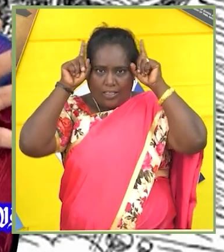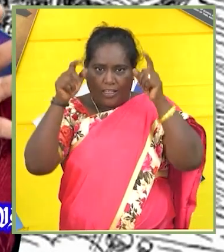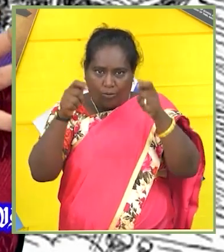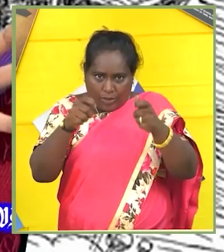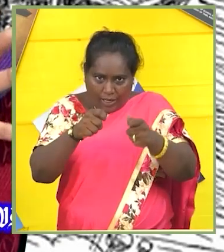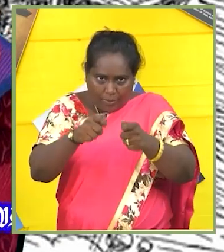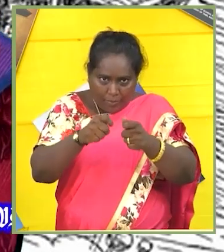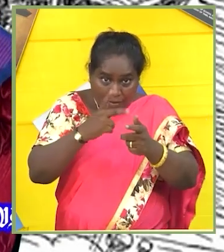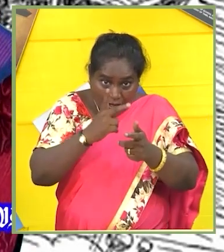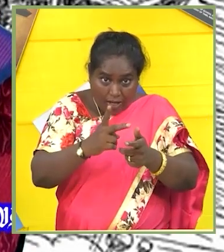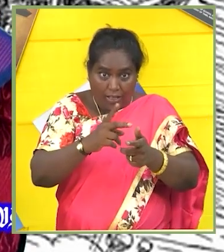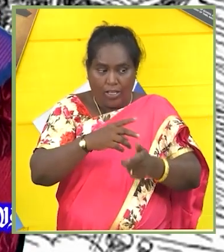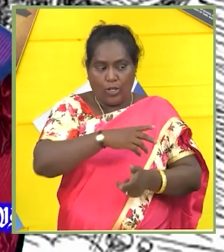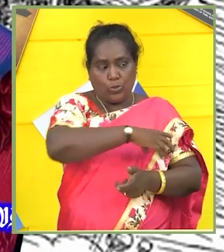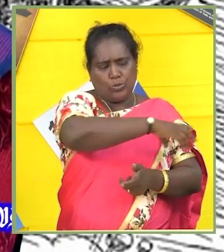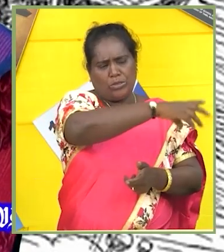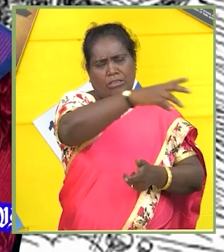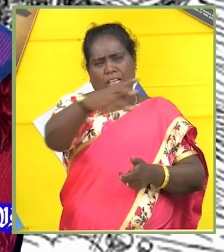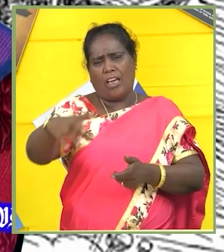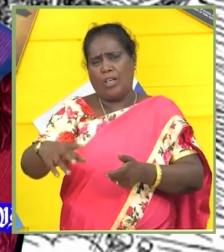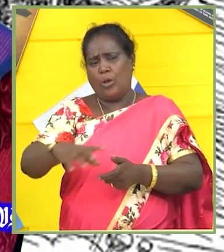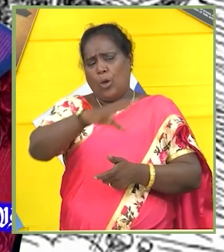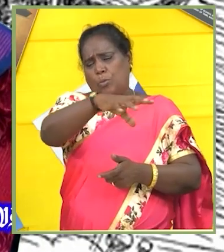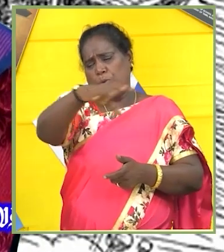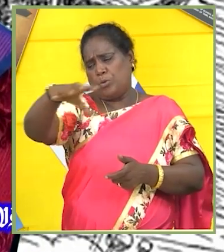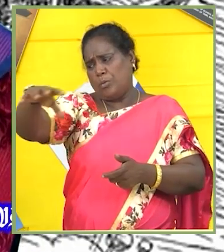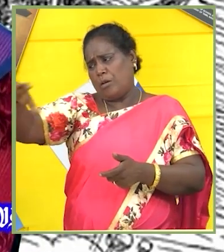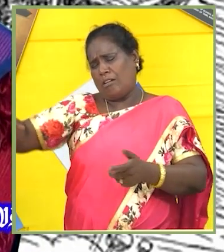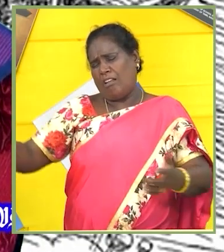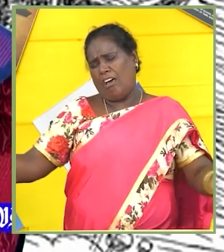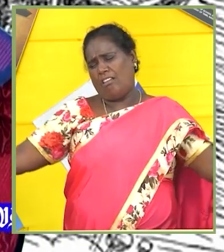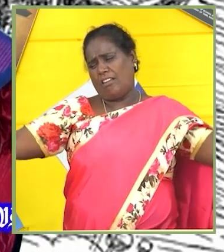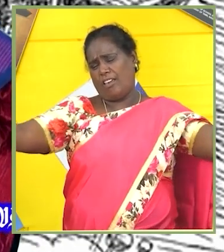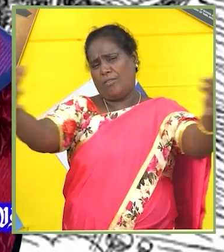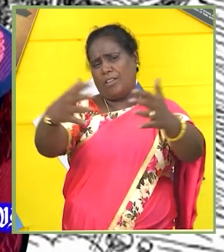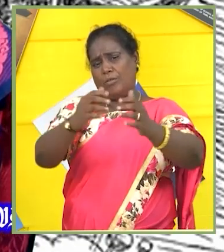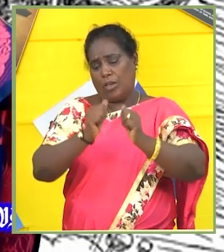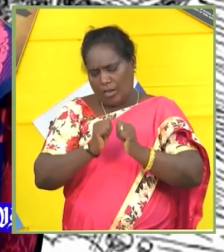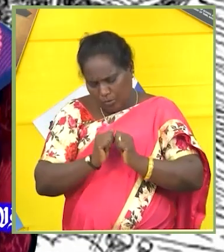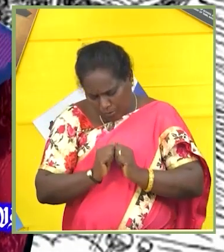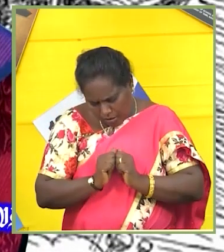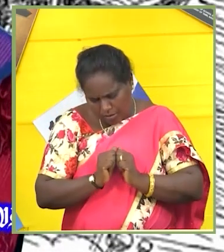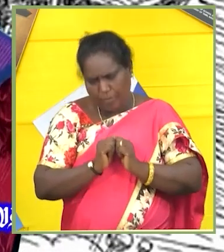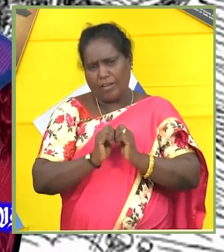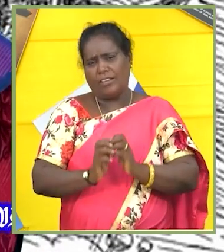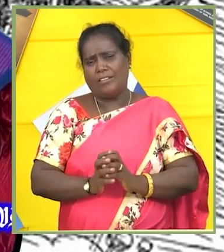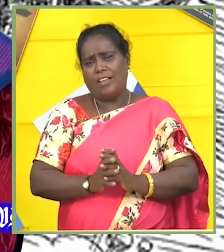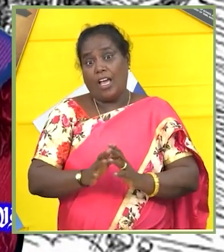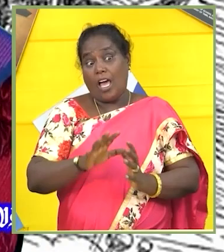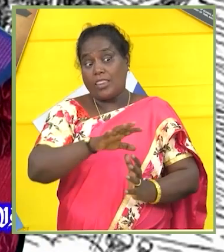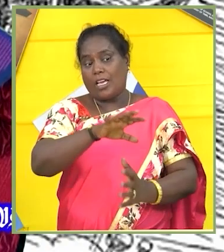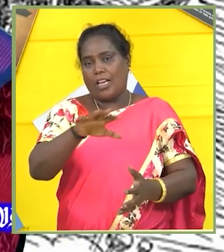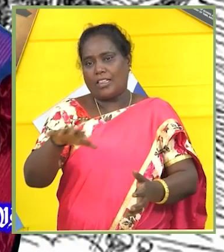காண ஆயர்குலத்து மகளிர், சுற்றத்தார், பொதுமக்கள் அனைவரும் பரணில் சுற்றி அமர்ந்திருக்காங்க.